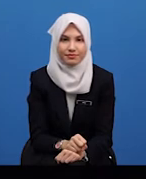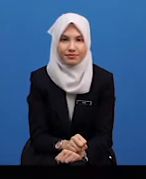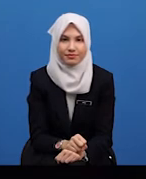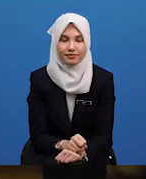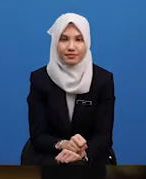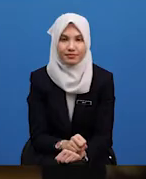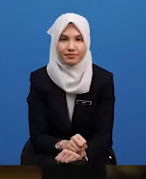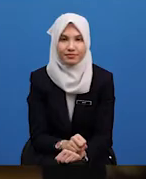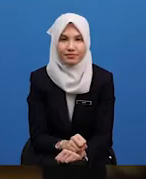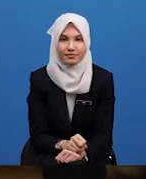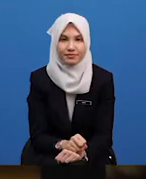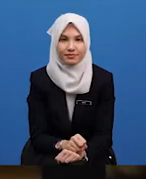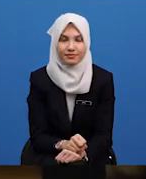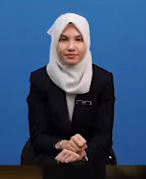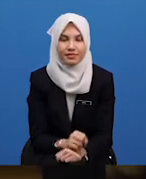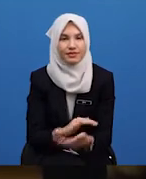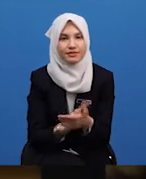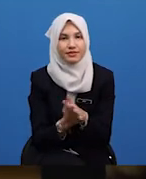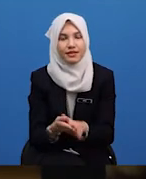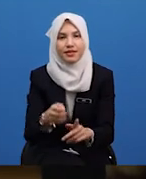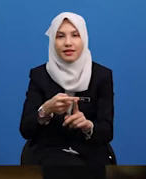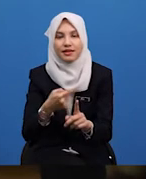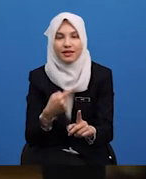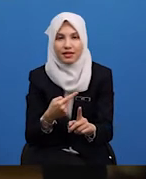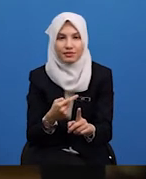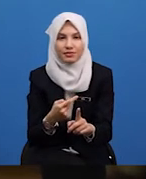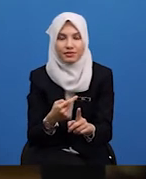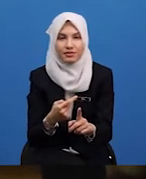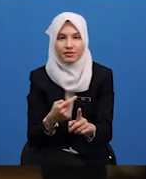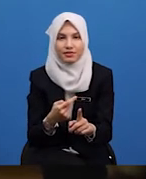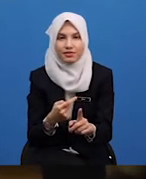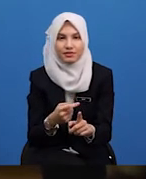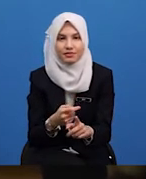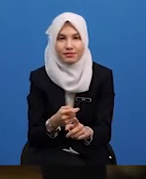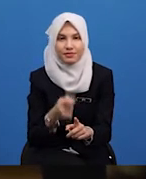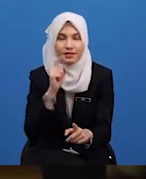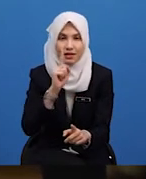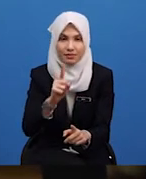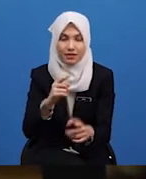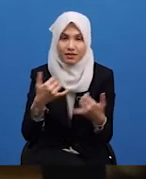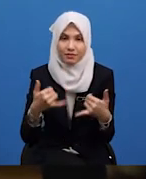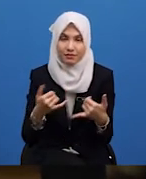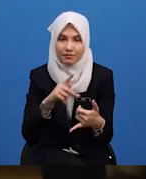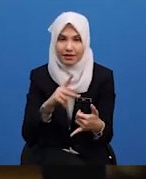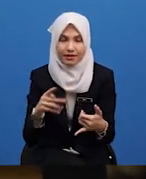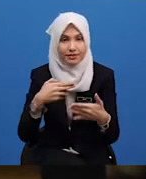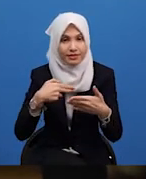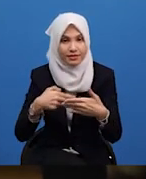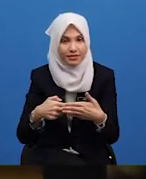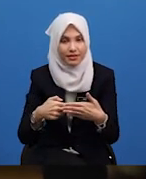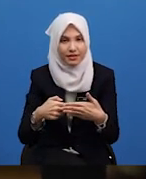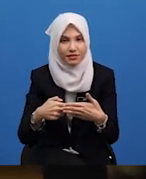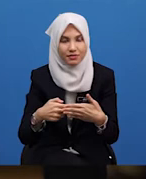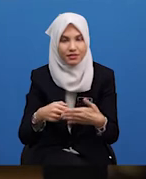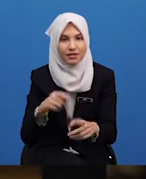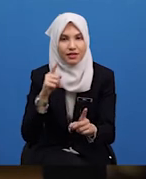Baik. Jadi daripada posisi pertama tadi kita akan mainkan sehingga ke posisi ketujuh.